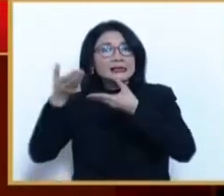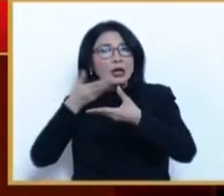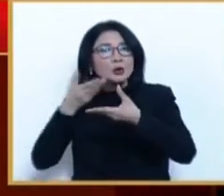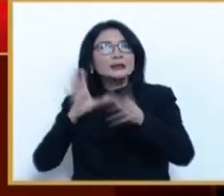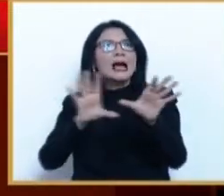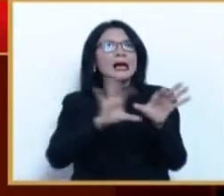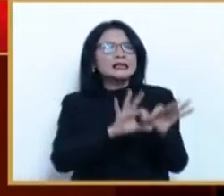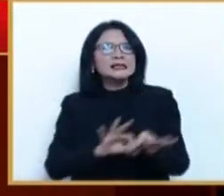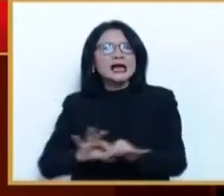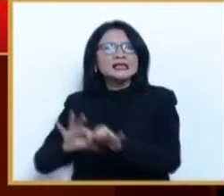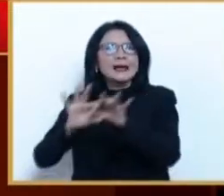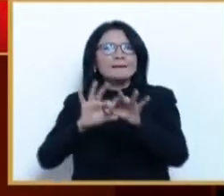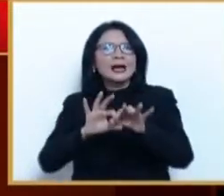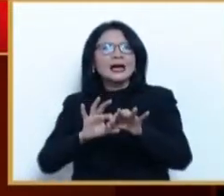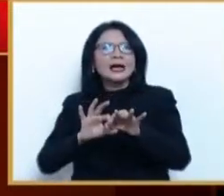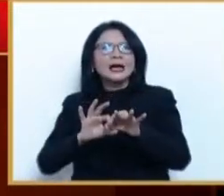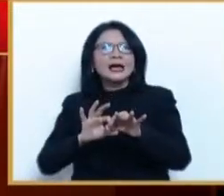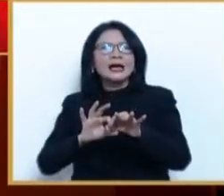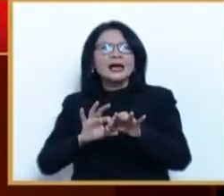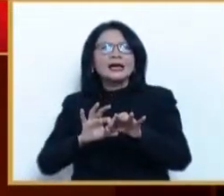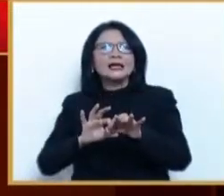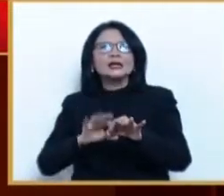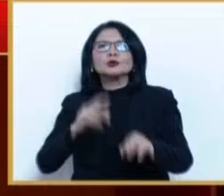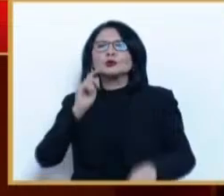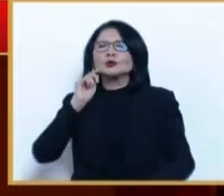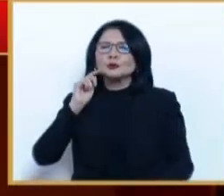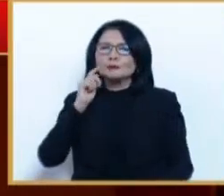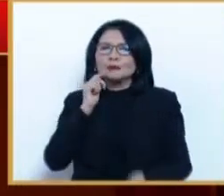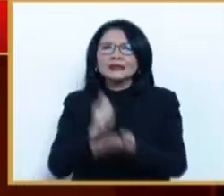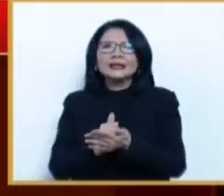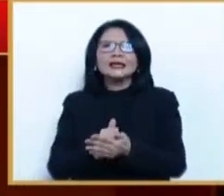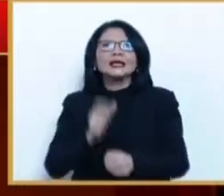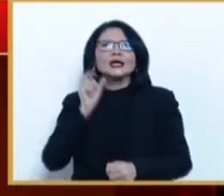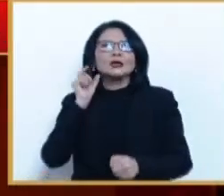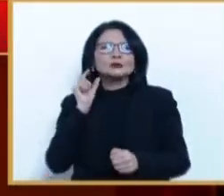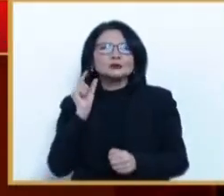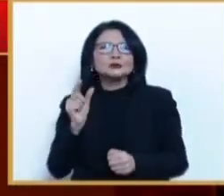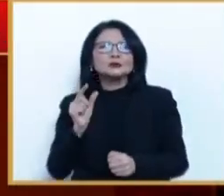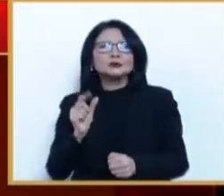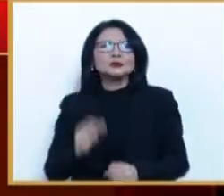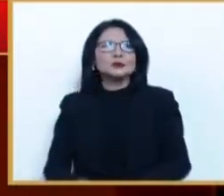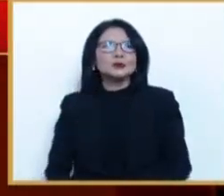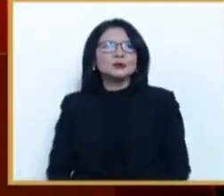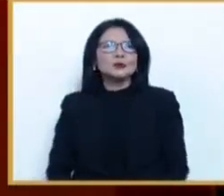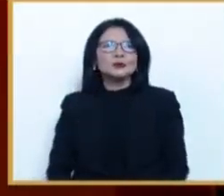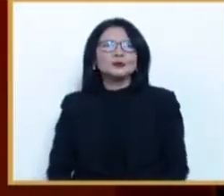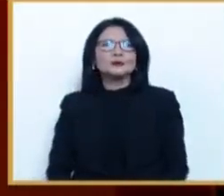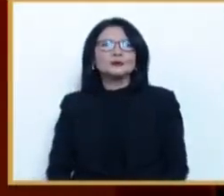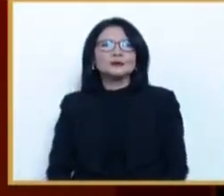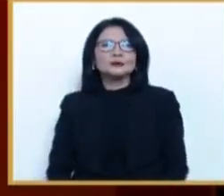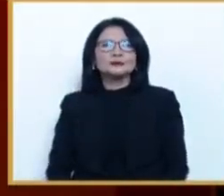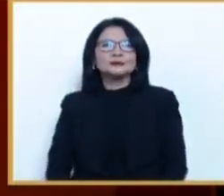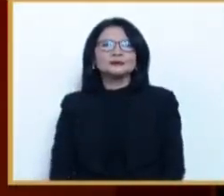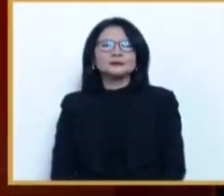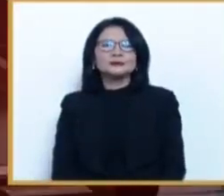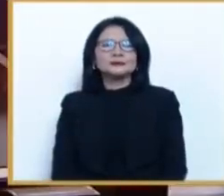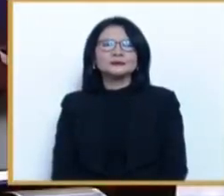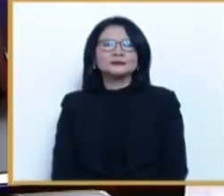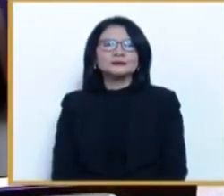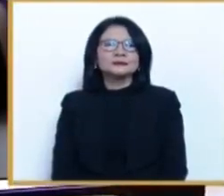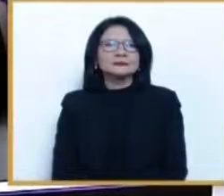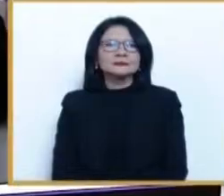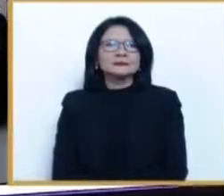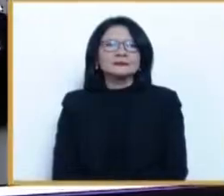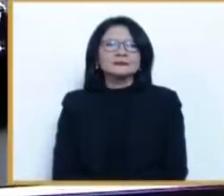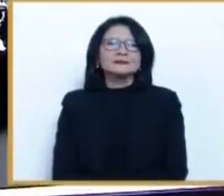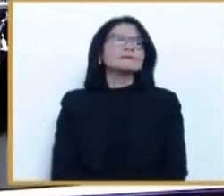kolaborasi adalah kunci mewujudkan visi-visi di acara di tahun ke depan ter kasih